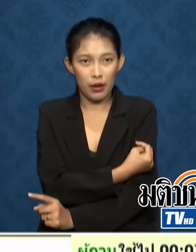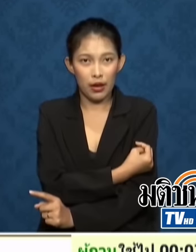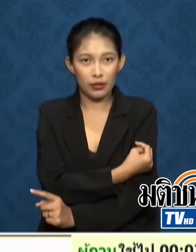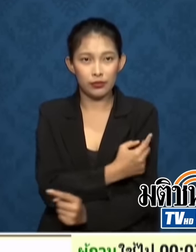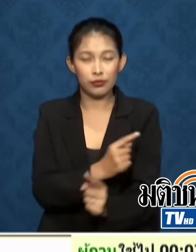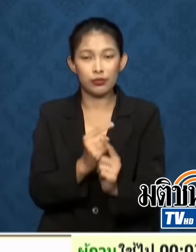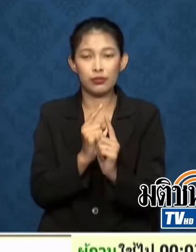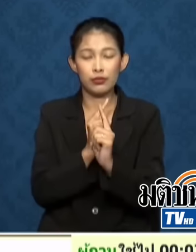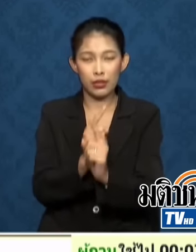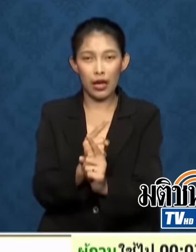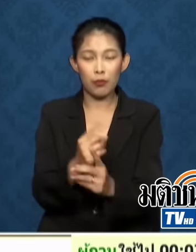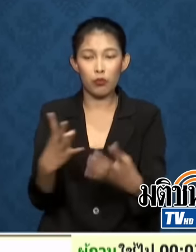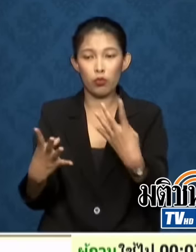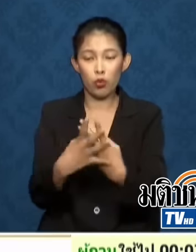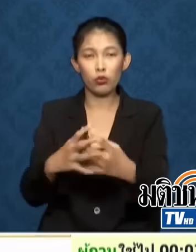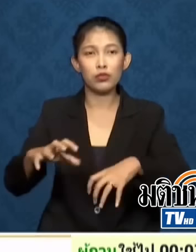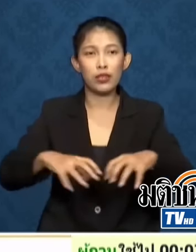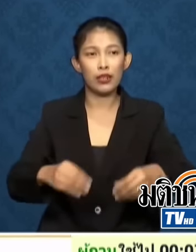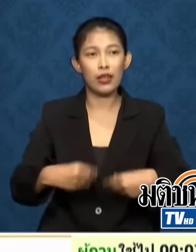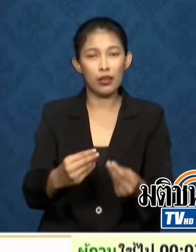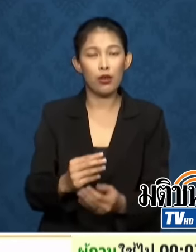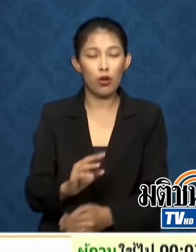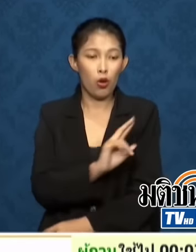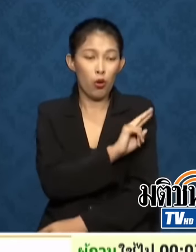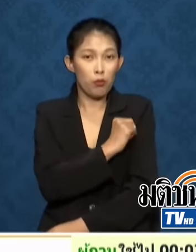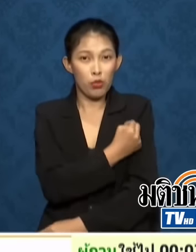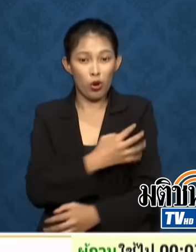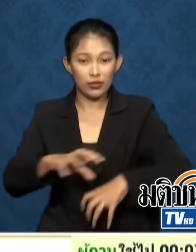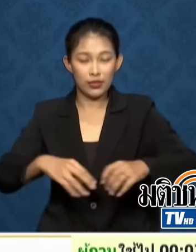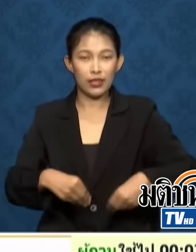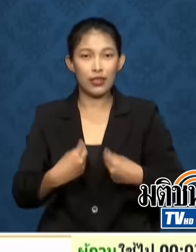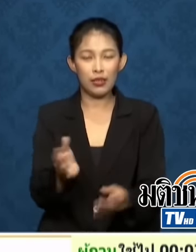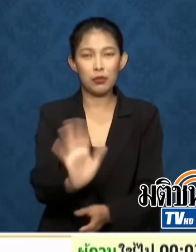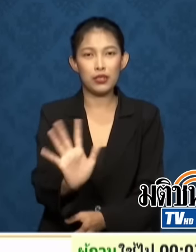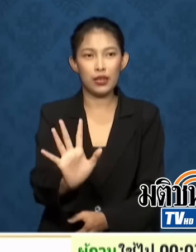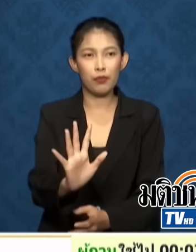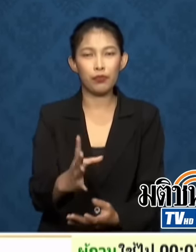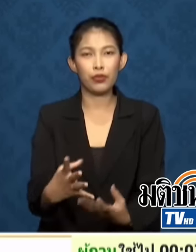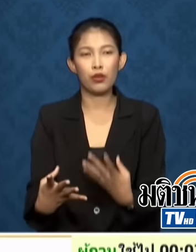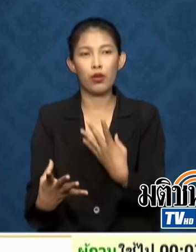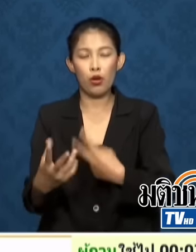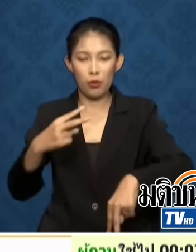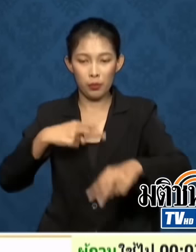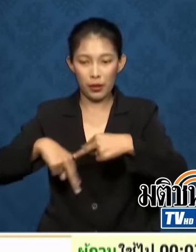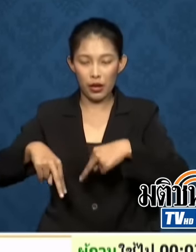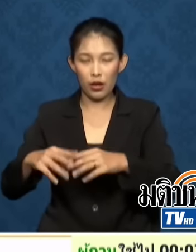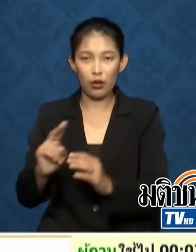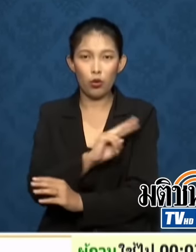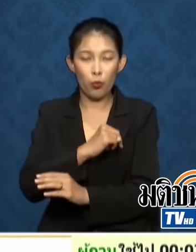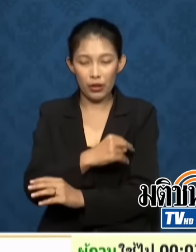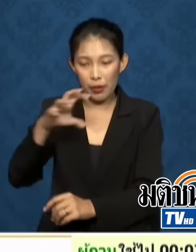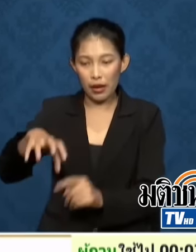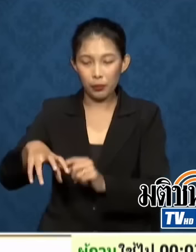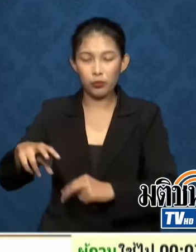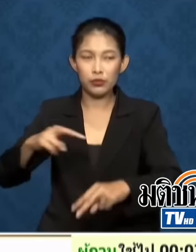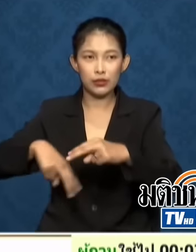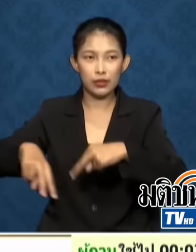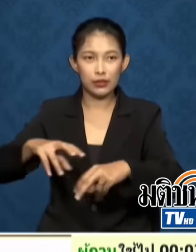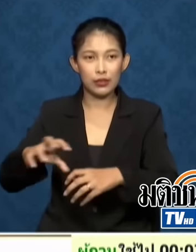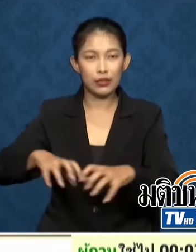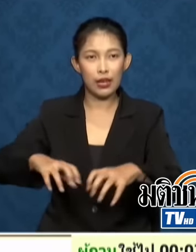จัดให้หมอไม่ได้จัดให้นะสถานรักษาจัดให้สถานรักษานี่อาจจะ